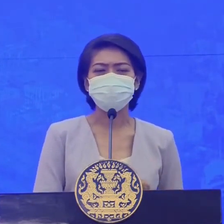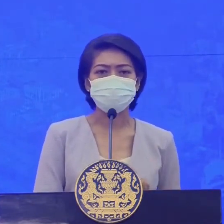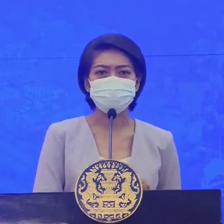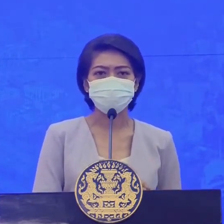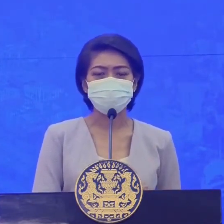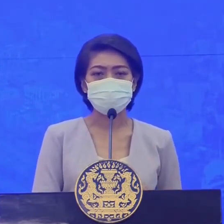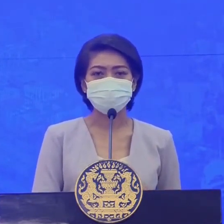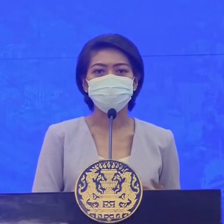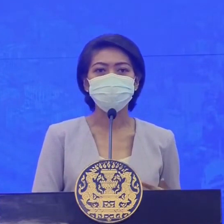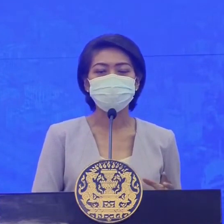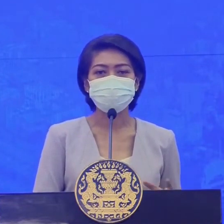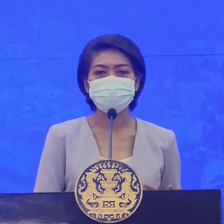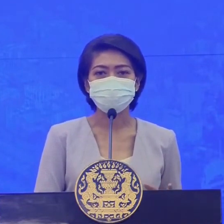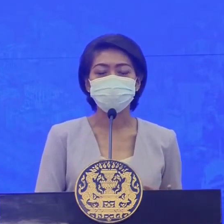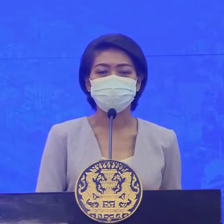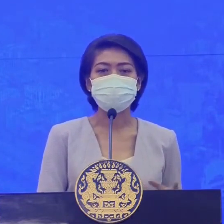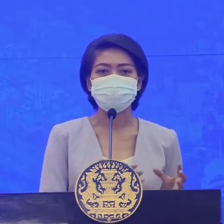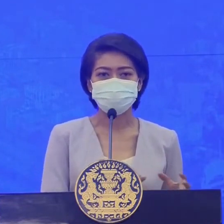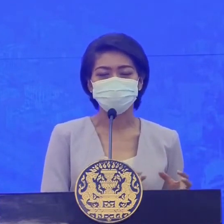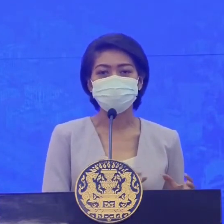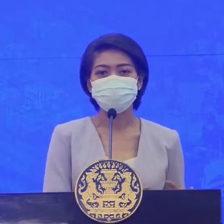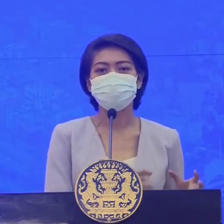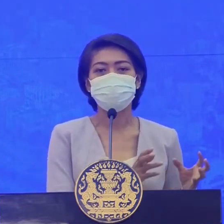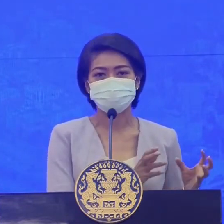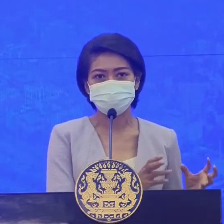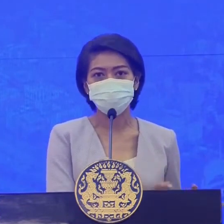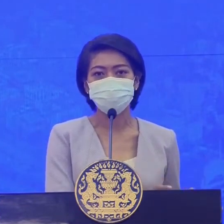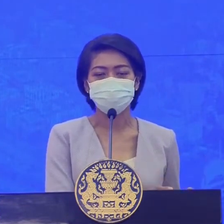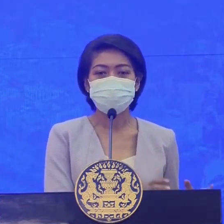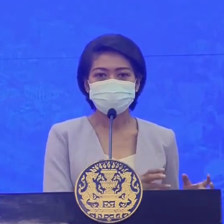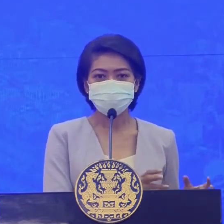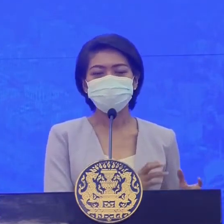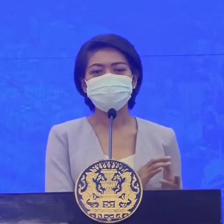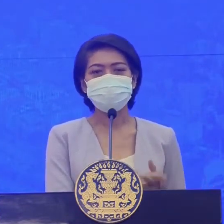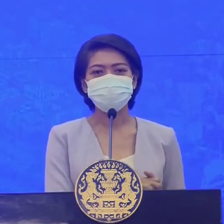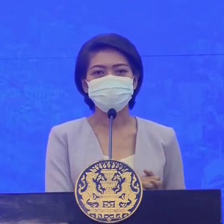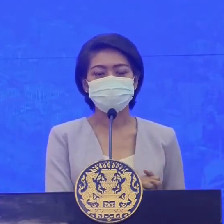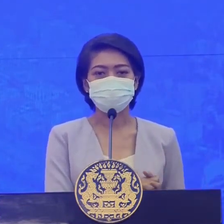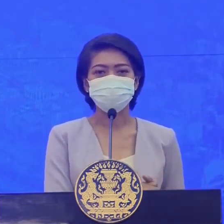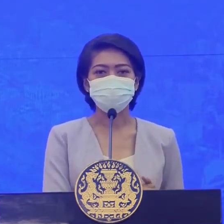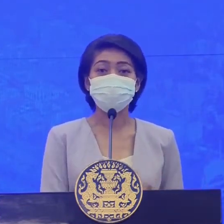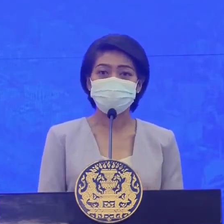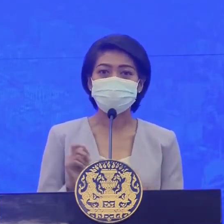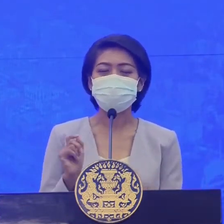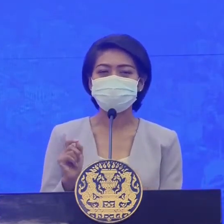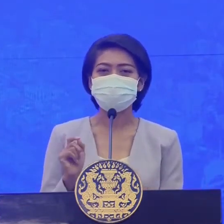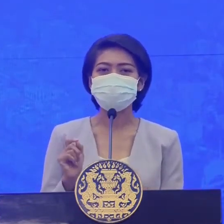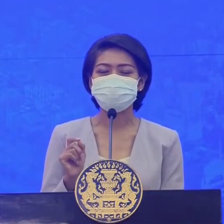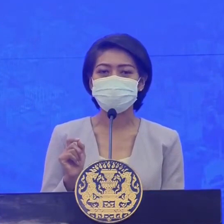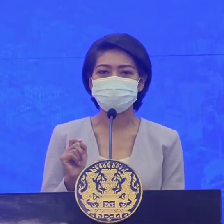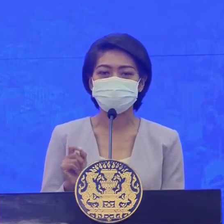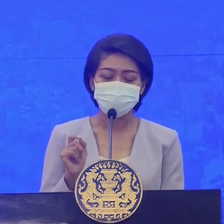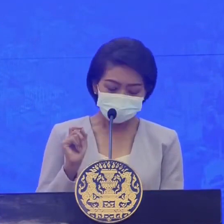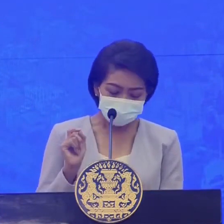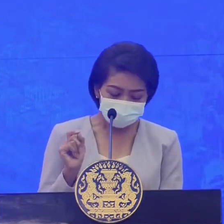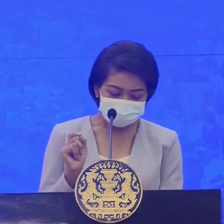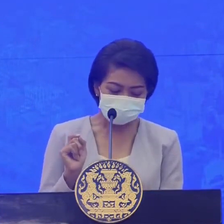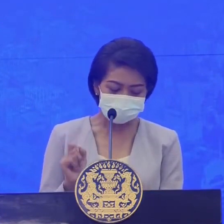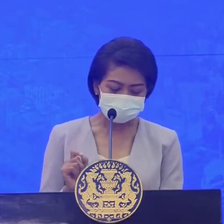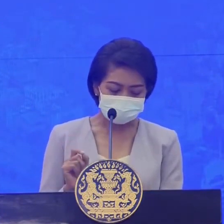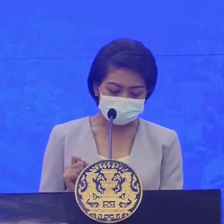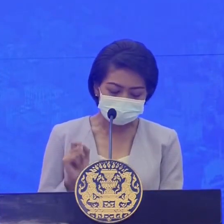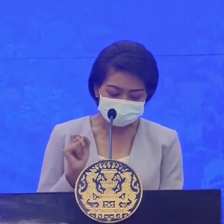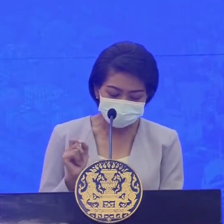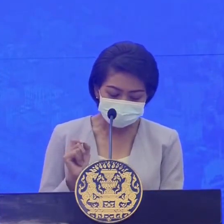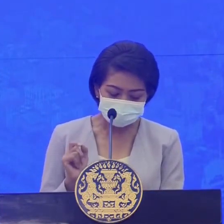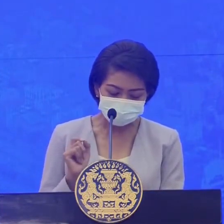เห็นหลายๆประเทศเขามีการยกเลิกเรื่องของการฉีดวัคซีนบางยี่ห้อที่มีประชาชนเนี่ยเขาเรียกว่ามีอาการในลักษณะนี้ข้อแท้